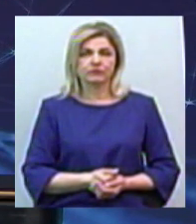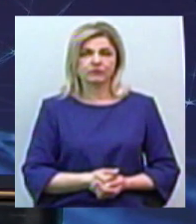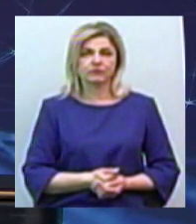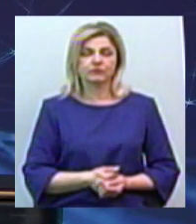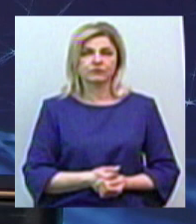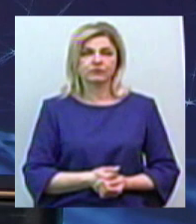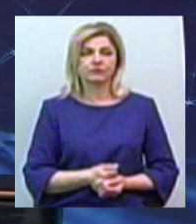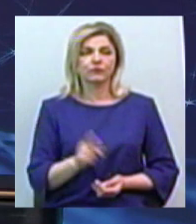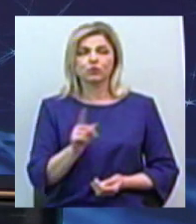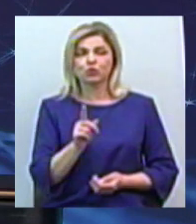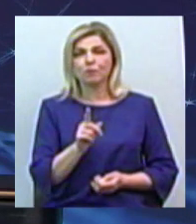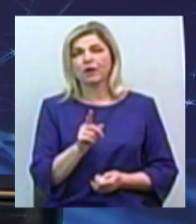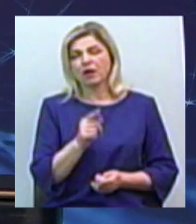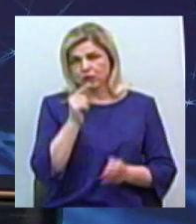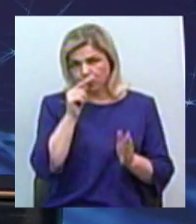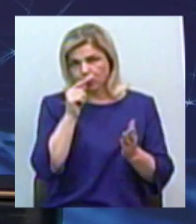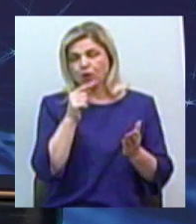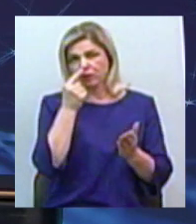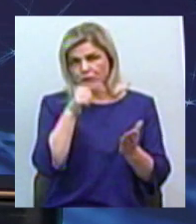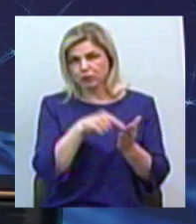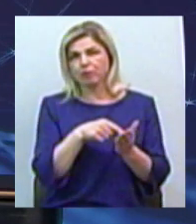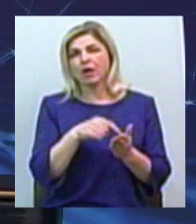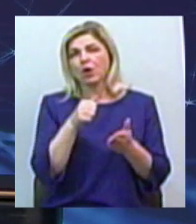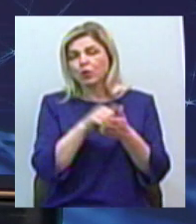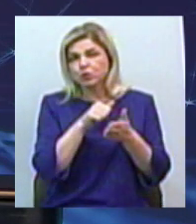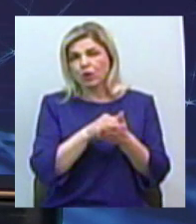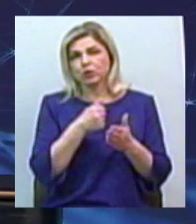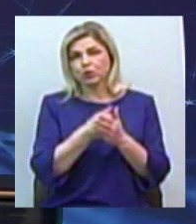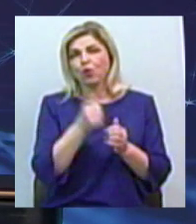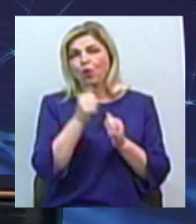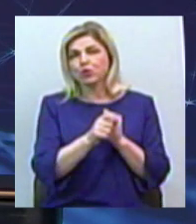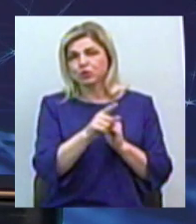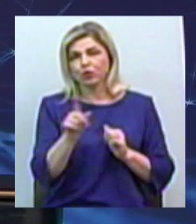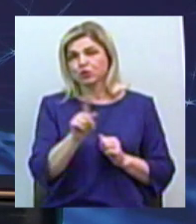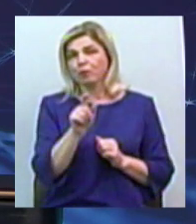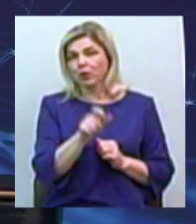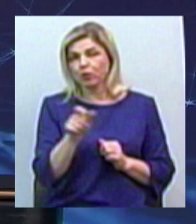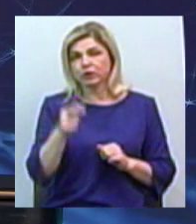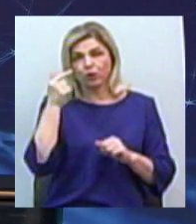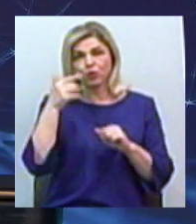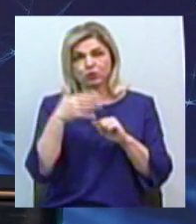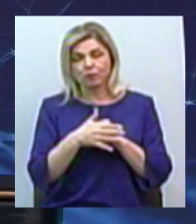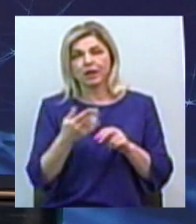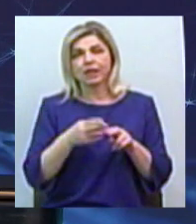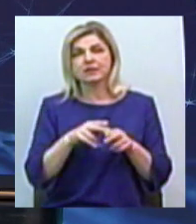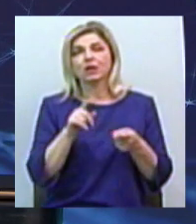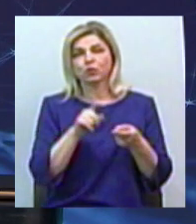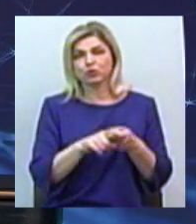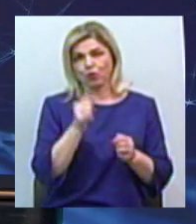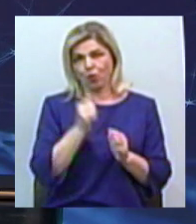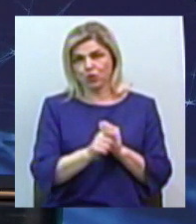щоб достукатися до кожного, спробувати хоча б. Щоб люди зрозуміли, що це стосується реально